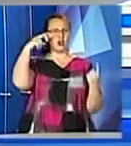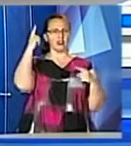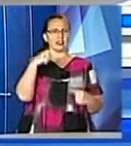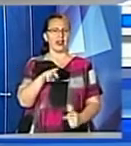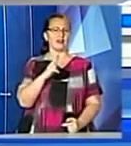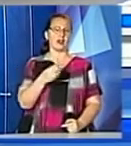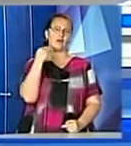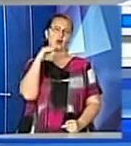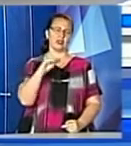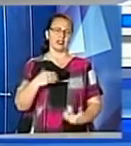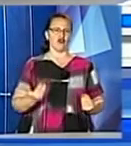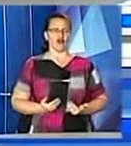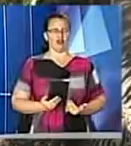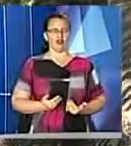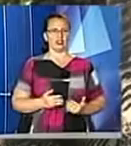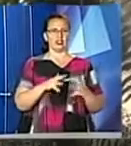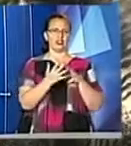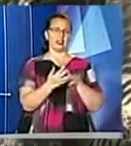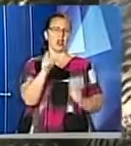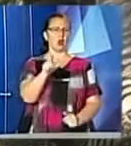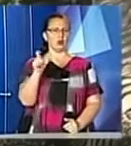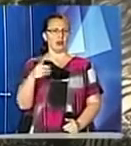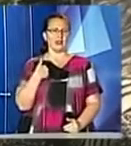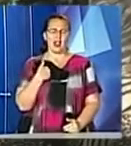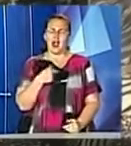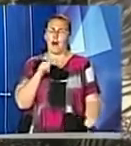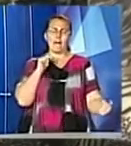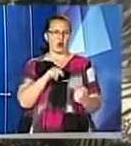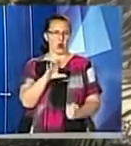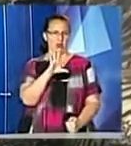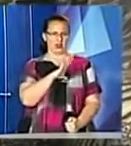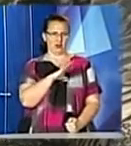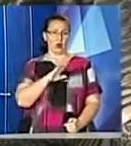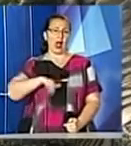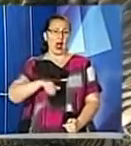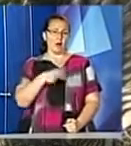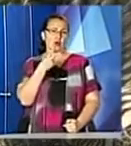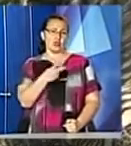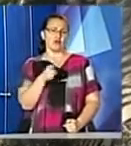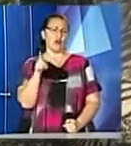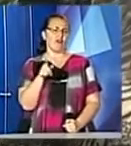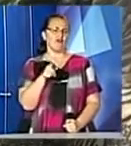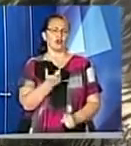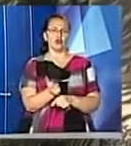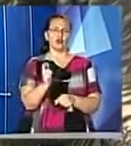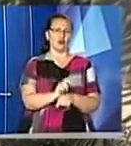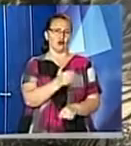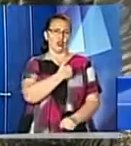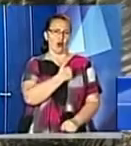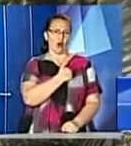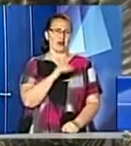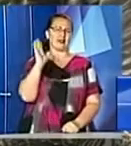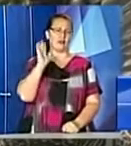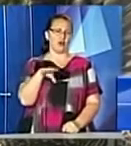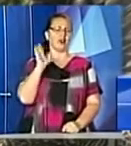покращити життя односельців. Казала, проти була того, проти. А потім дивишся, що він дуже хоче. Та кажу,